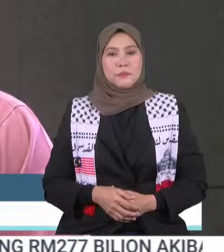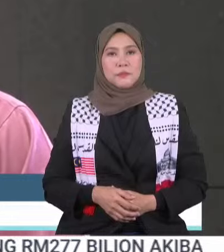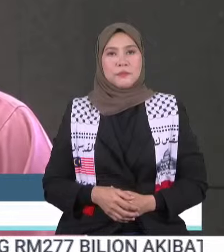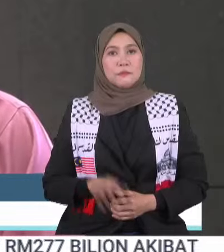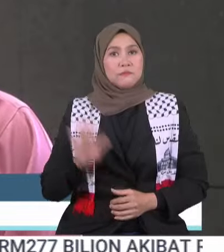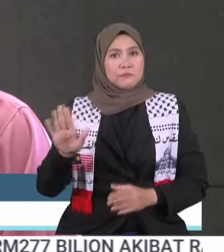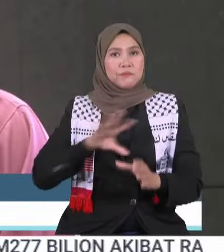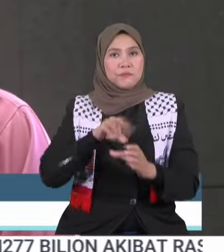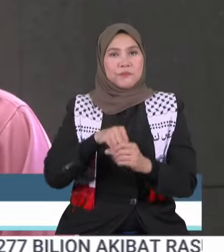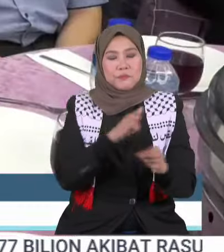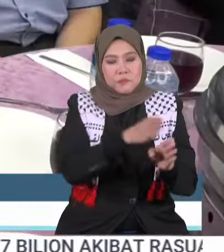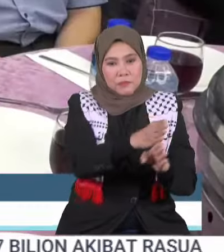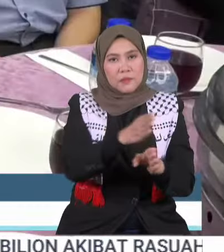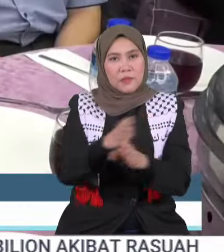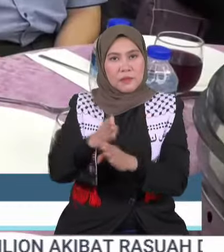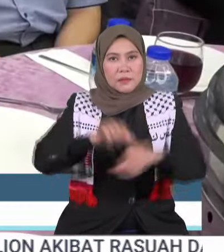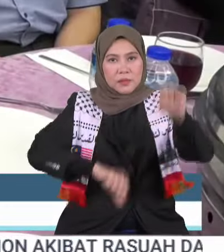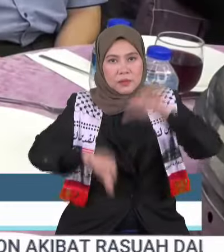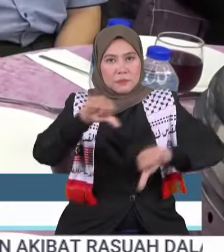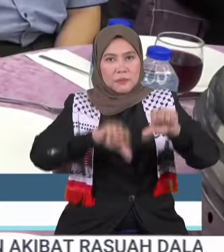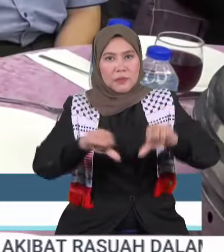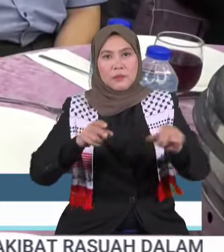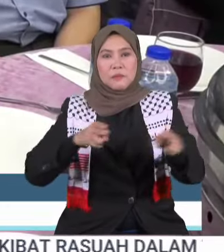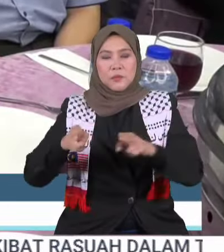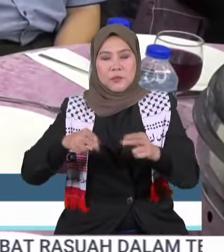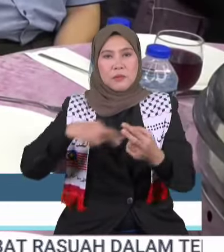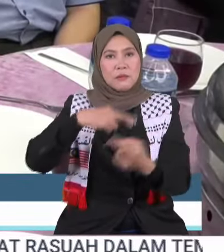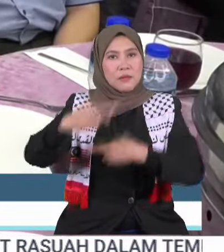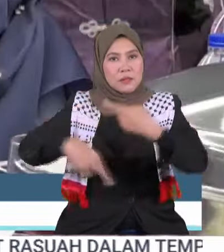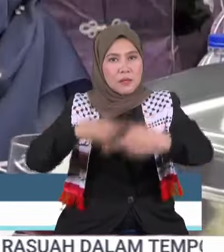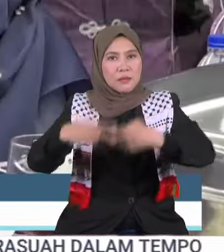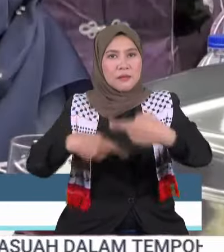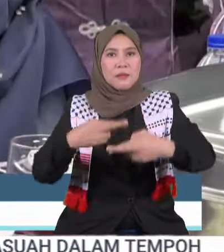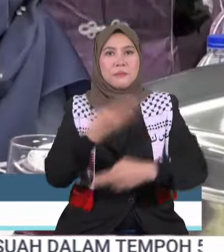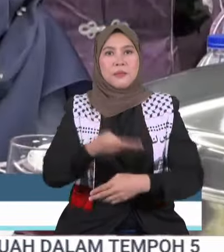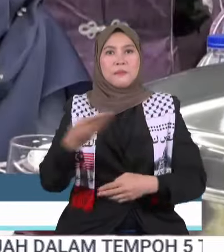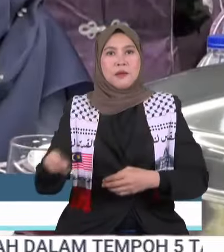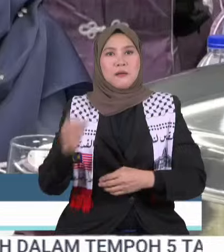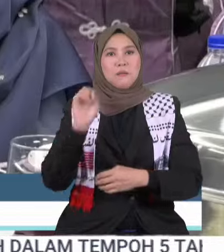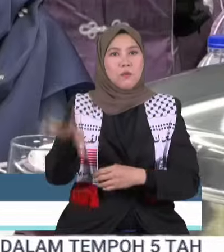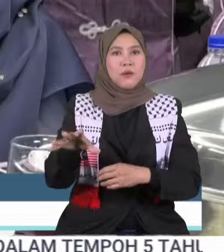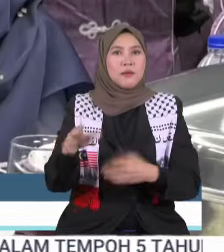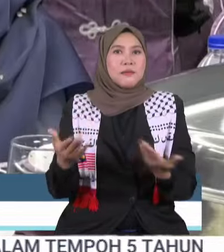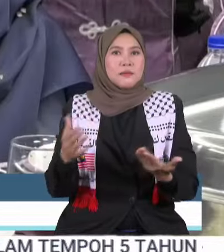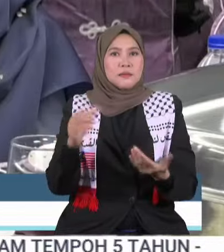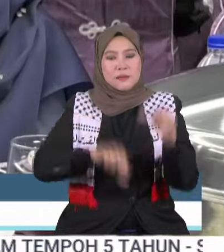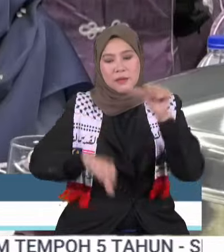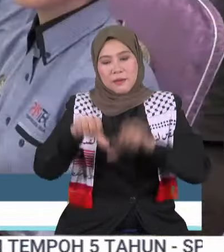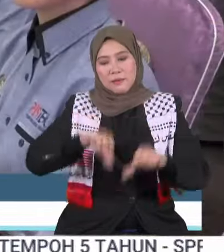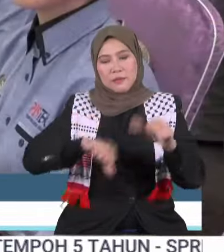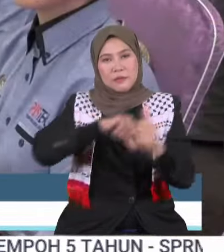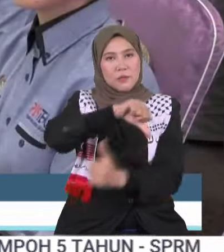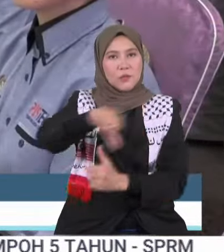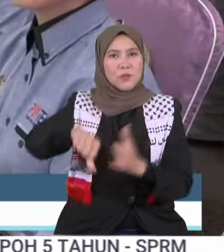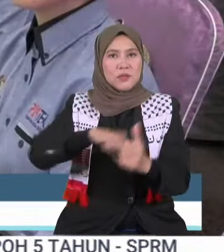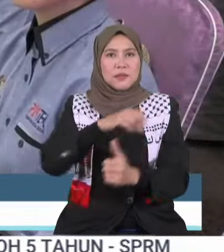Ia meliputi beberapa bidang termasuk kimia, pengurusan kitar semula dan barang buangan, sains sosial dan robotik.